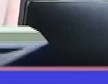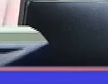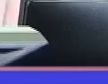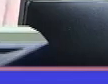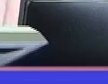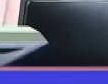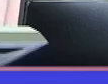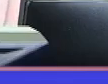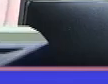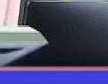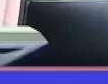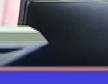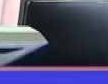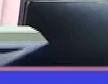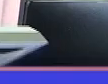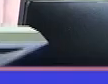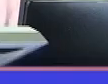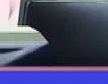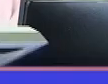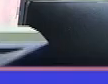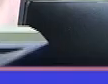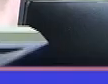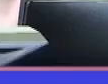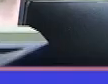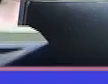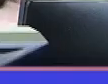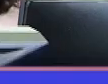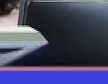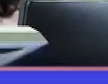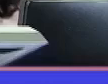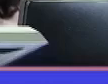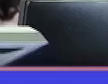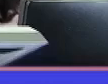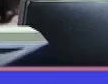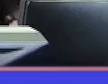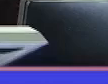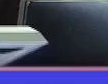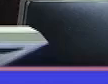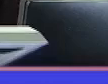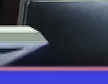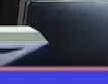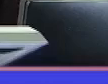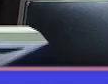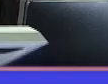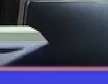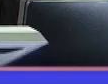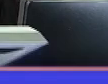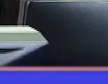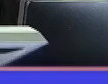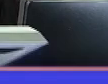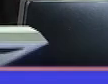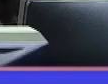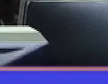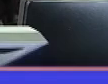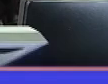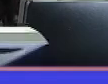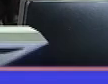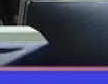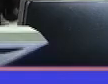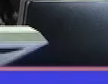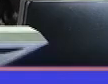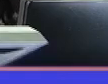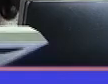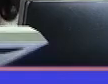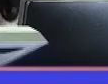และทรัพยากรและชัยภูมิของเราเนี่ยมันดีจริงเก็มาลงดีกว่ามันน่าลงทุนเหคุนะฮะอันนี้เป็นสิ่งที่จะต้องจับตา